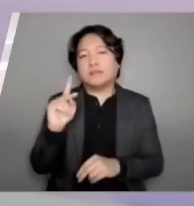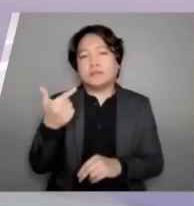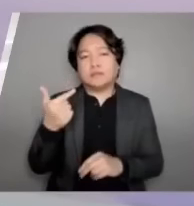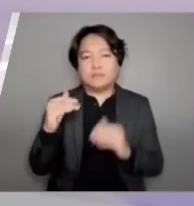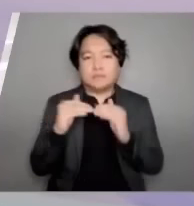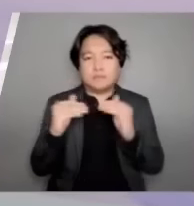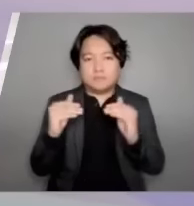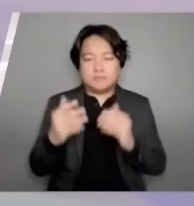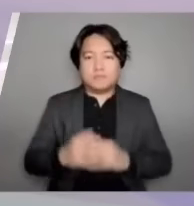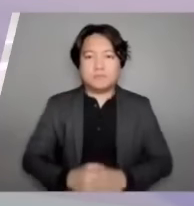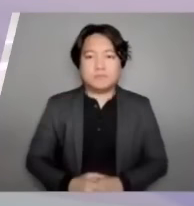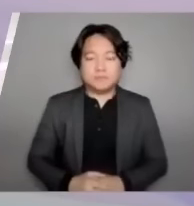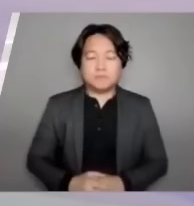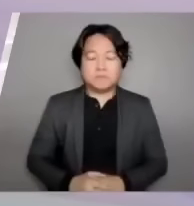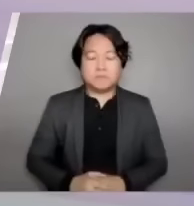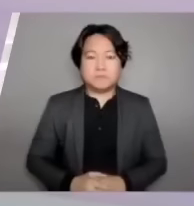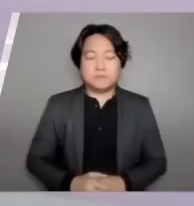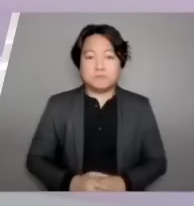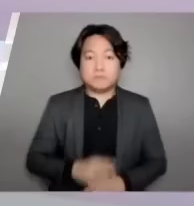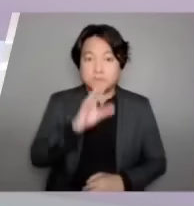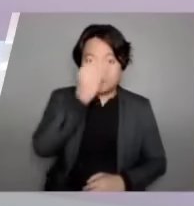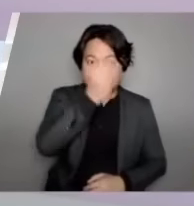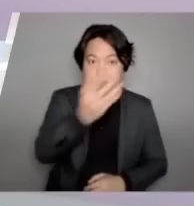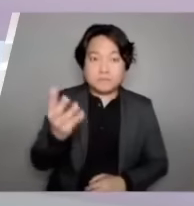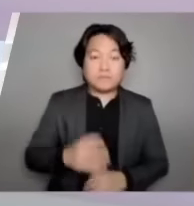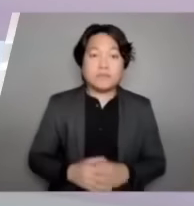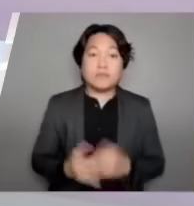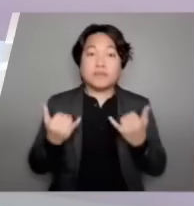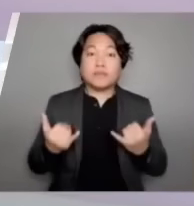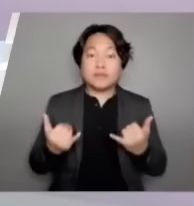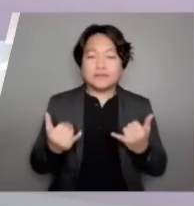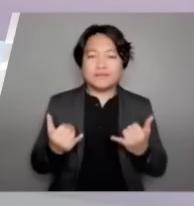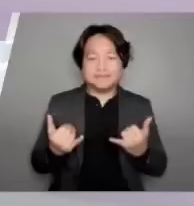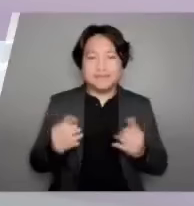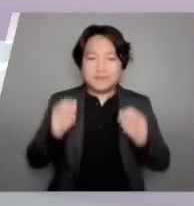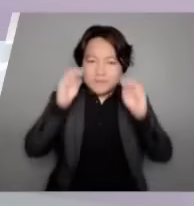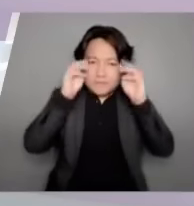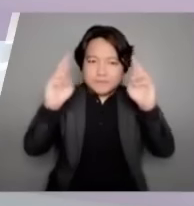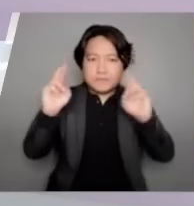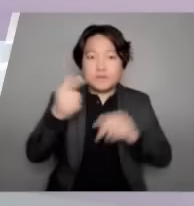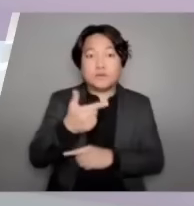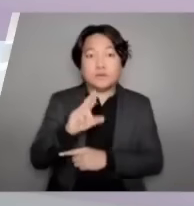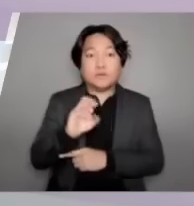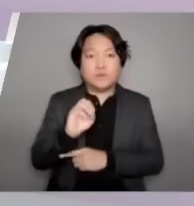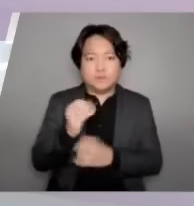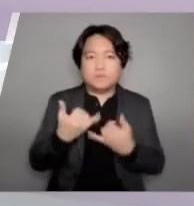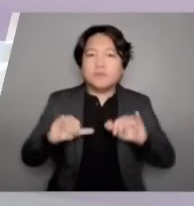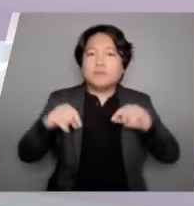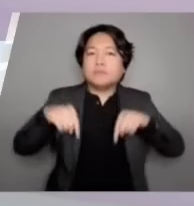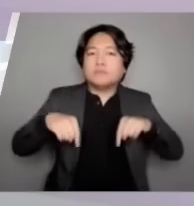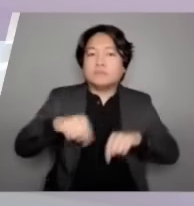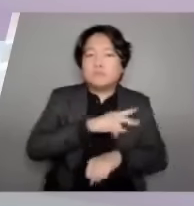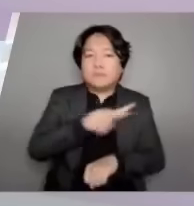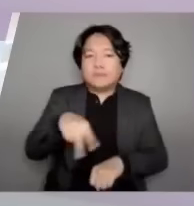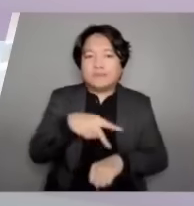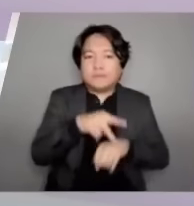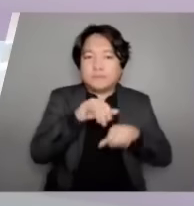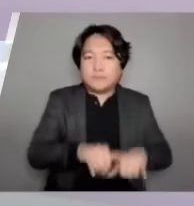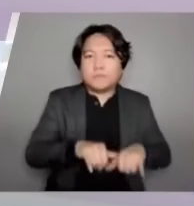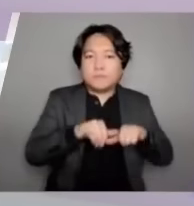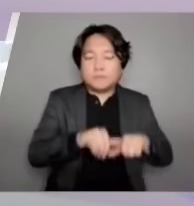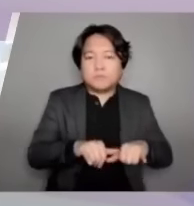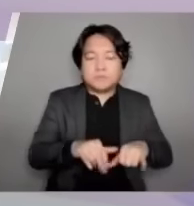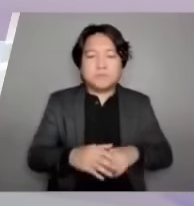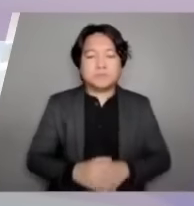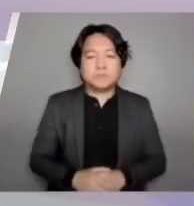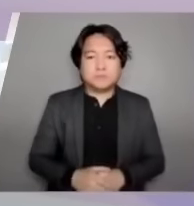Nakapunto na sa Pilipinas pa rin si Bamban Mayor Alice Guo batay sa record ng Bureau of Immigration. Sa gitna po ito ng mga posibleng dagdag na legal na